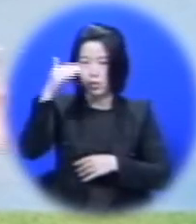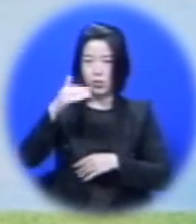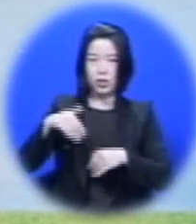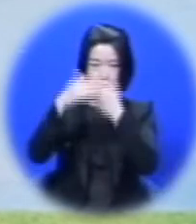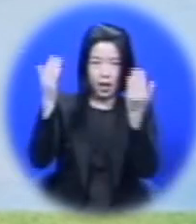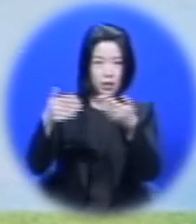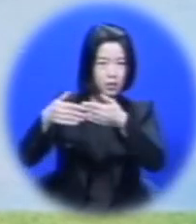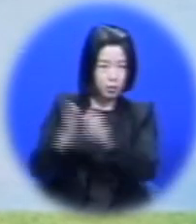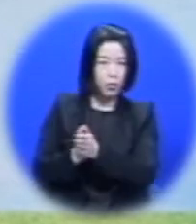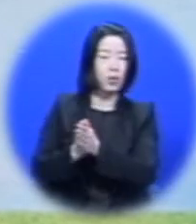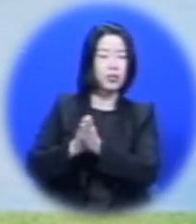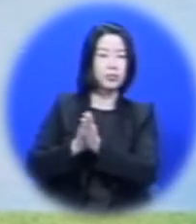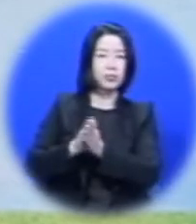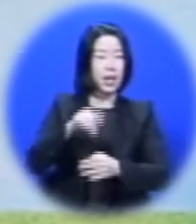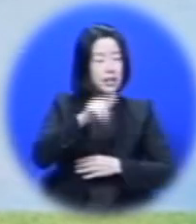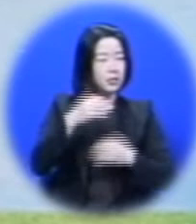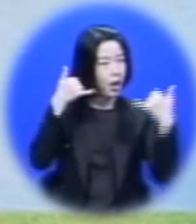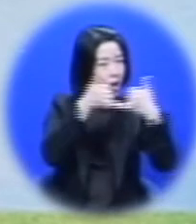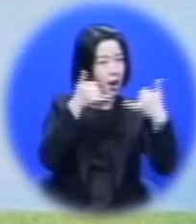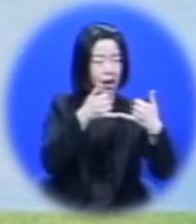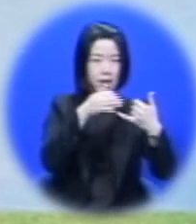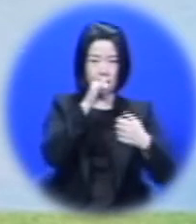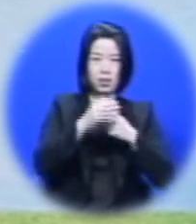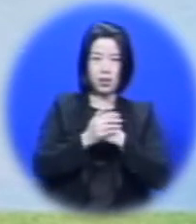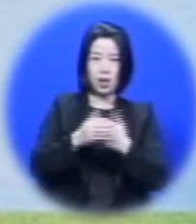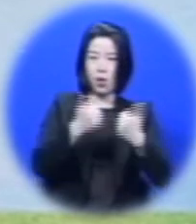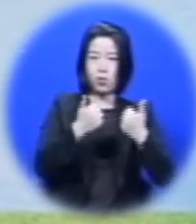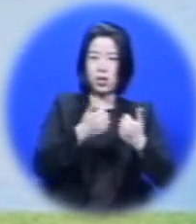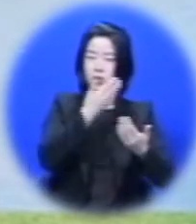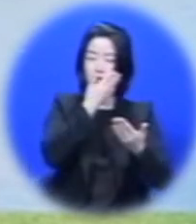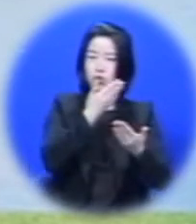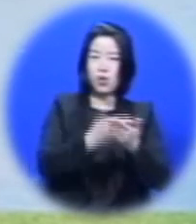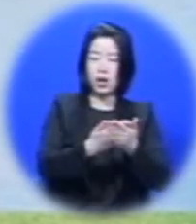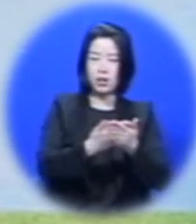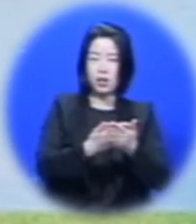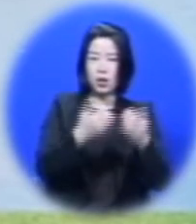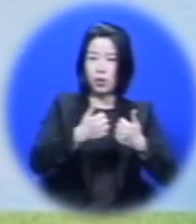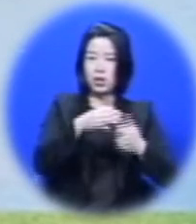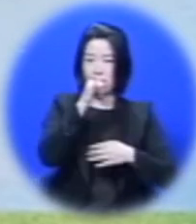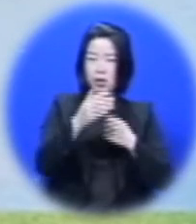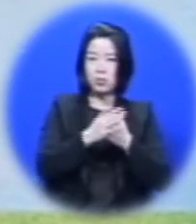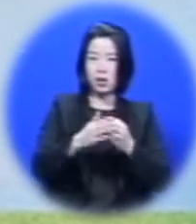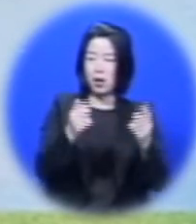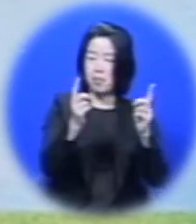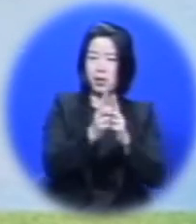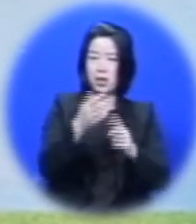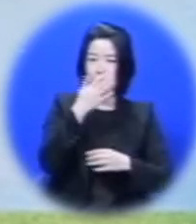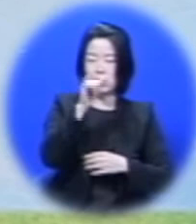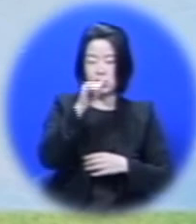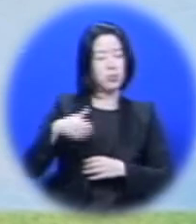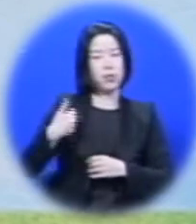다 접어두고 그리고 그분에게 연락을 했습니다. 회의, 중요한 회의를 하는 분이니 만날 수 있을지도 모르는